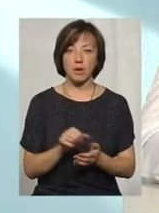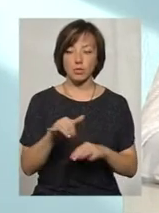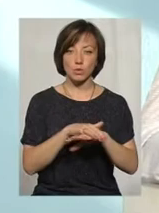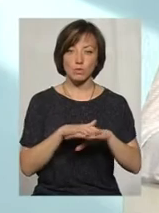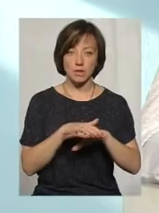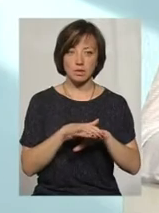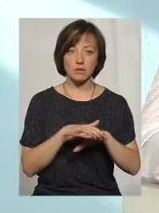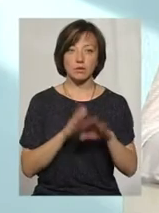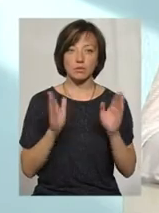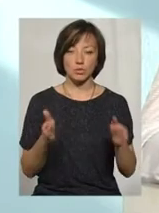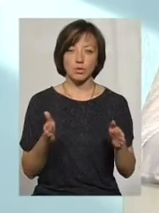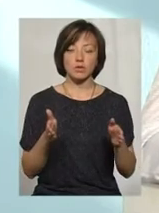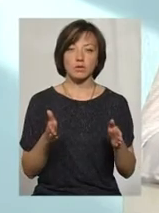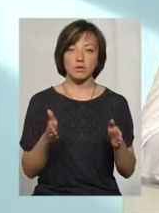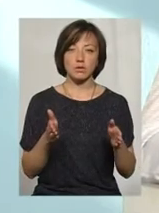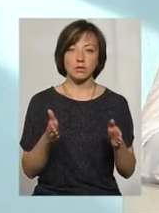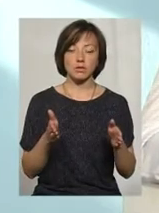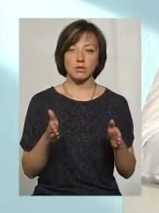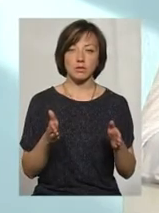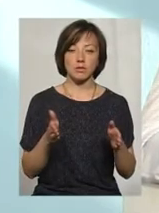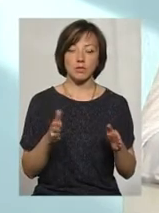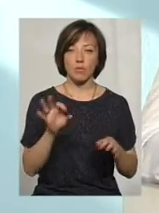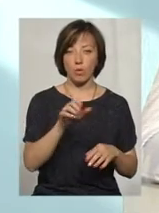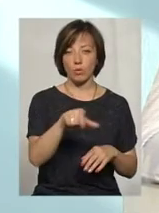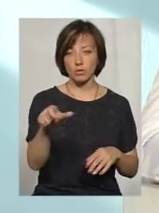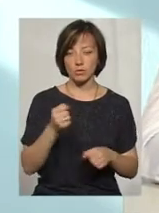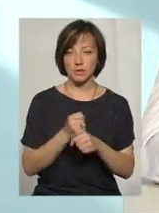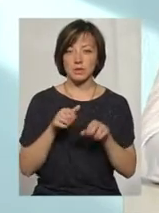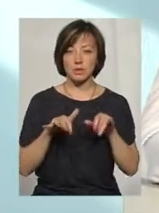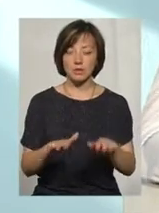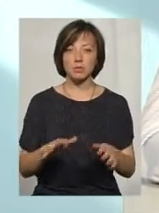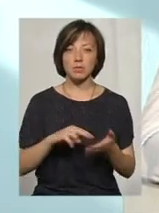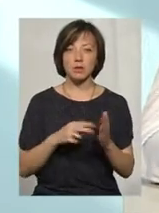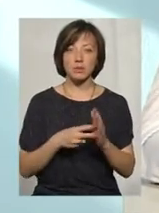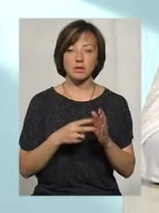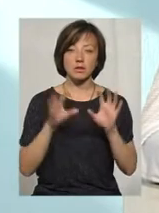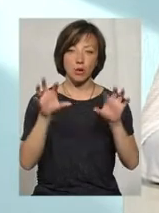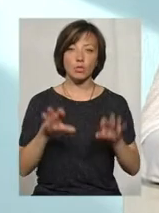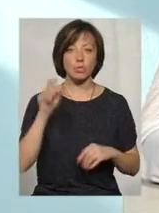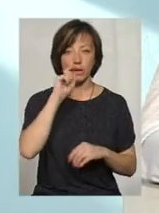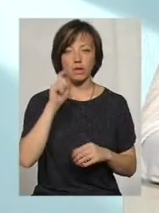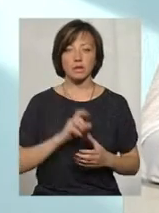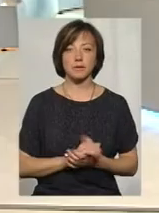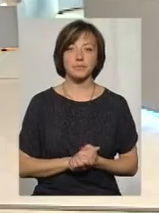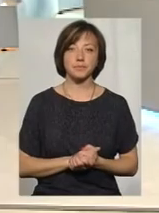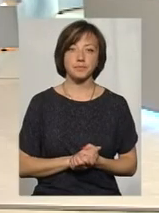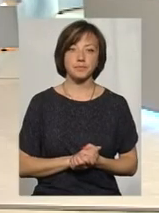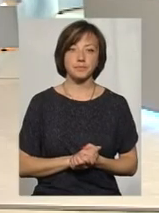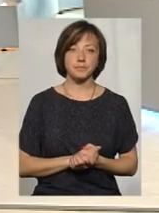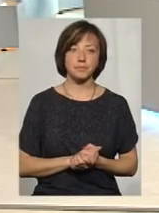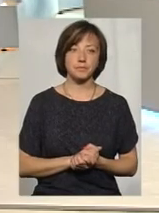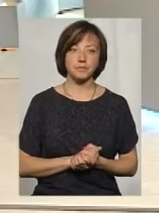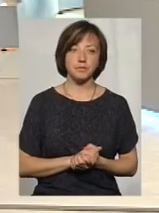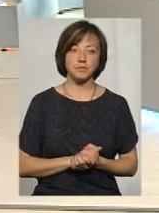суспільстві, будуть відносно вказаних осіб, будуть вжиті відповідні заходи, передбачені чинним кримінальним законом України.